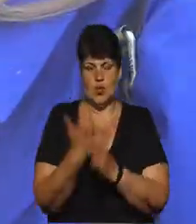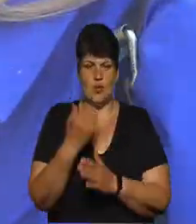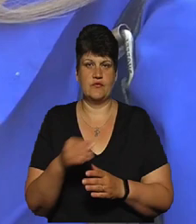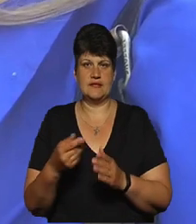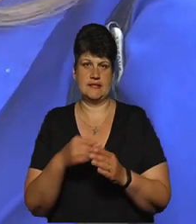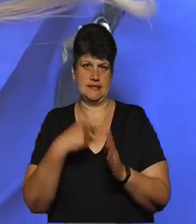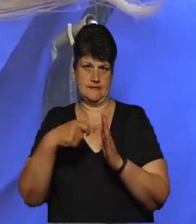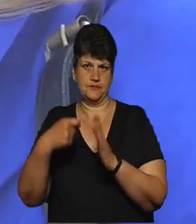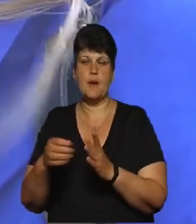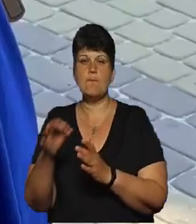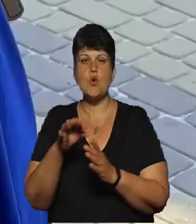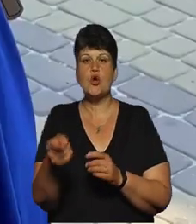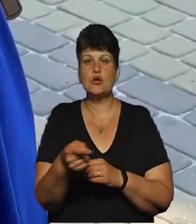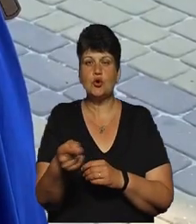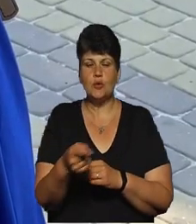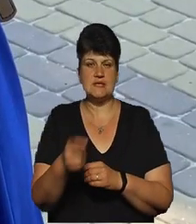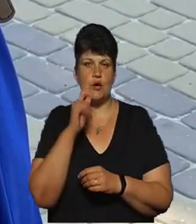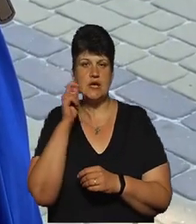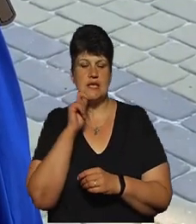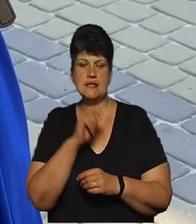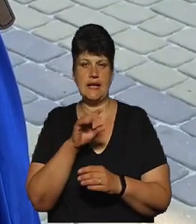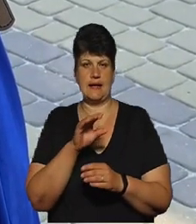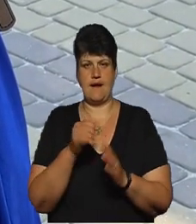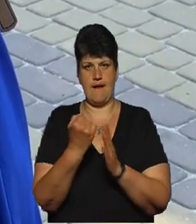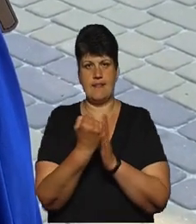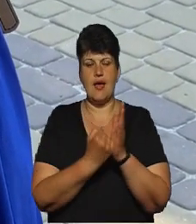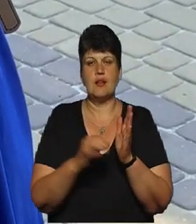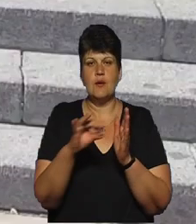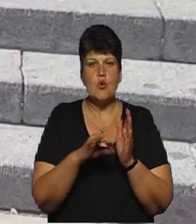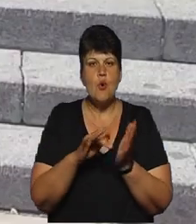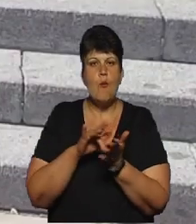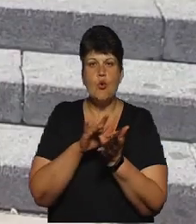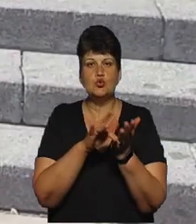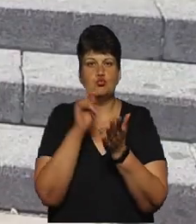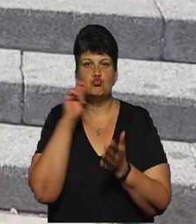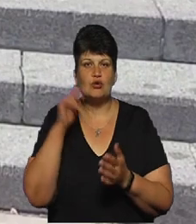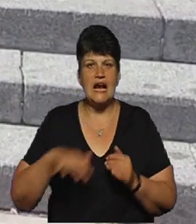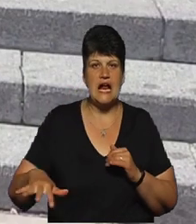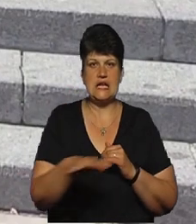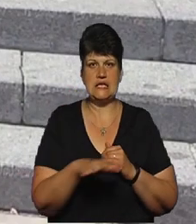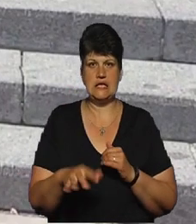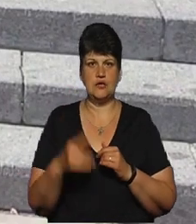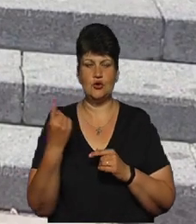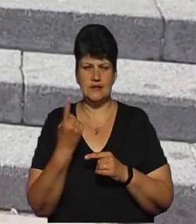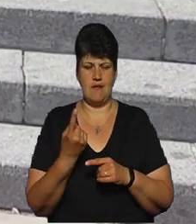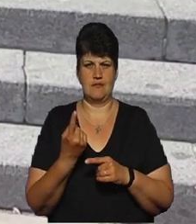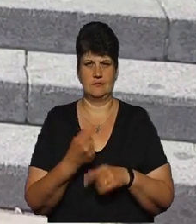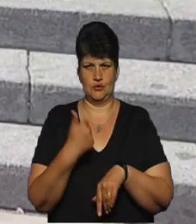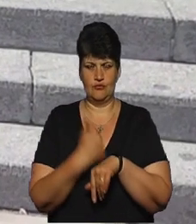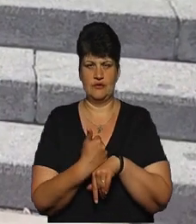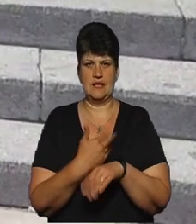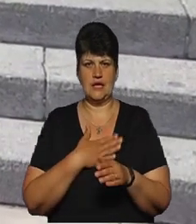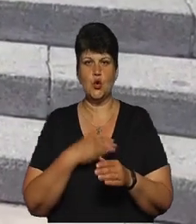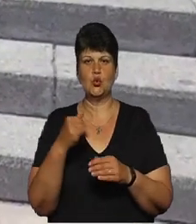Подорожжя веде найпопулярніший україномовний канал про подорожі Україною, розповідає Макс. Одна з основних функцій нашого ютуб-каналу – це